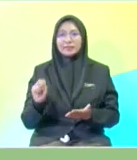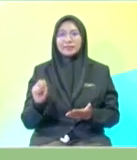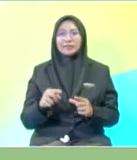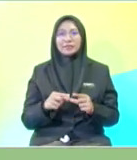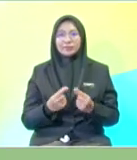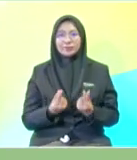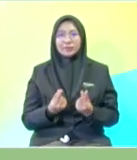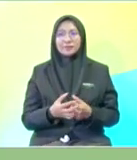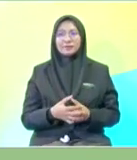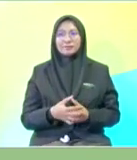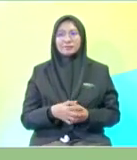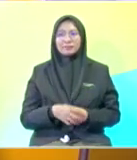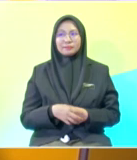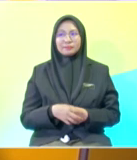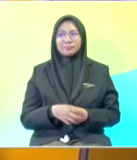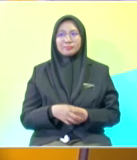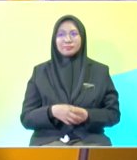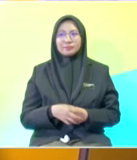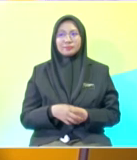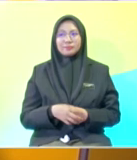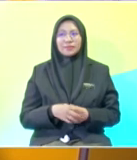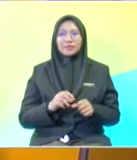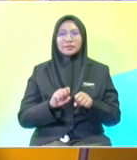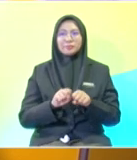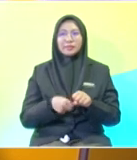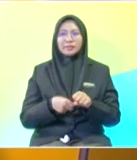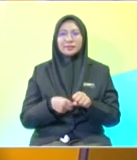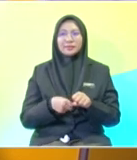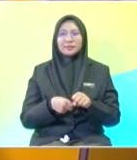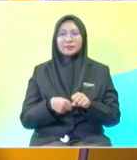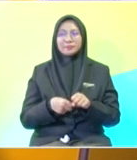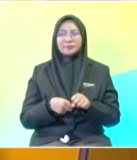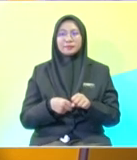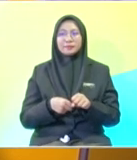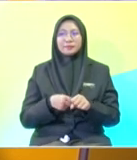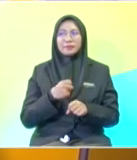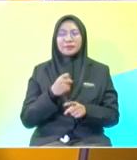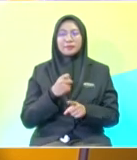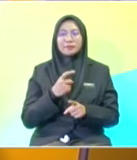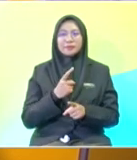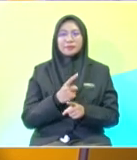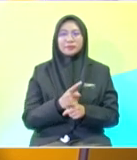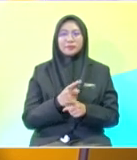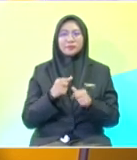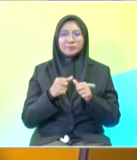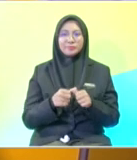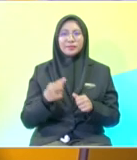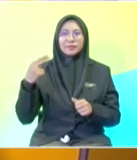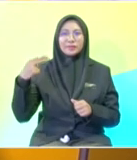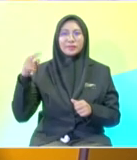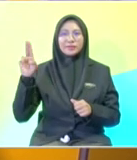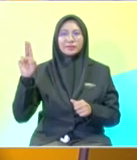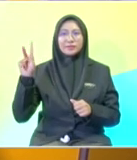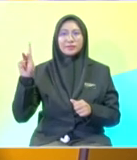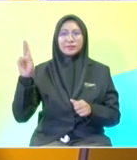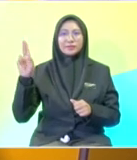sekarang hah untuk pastikan bacaan kita menepati hukum tajwid yang betul